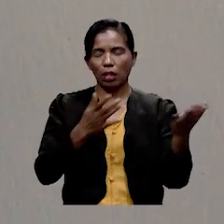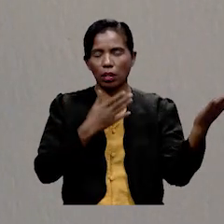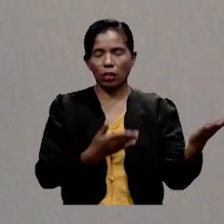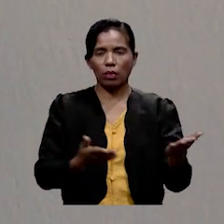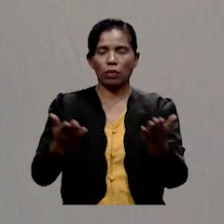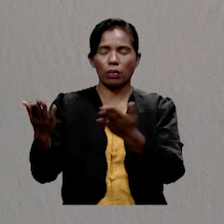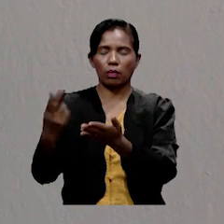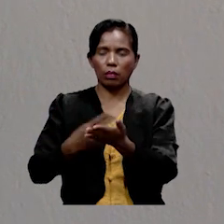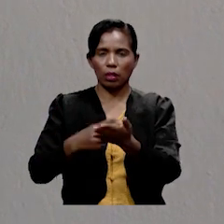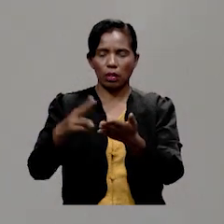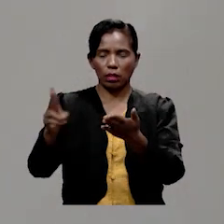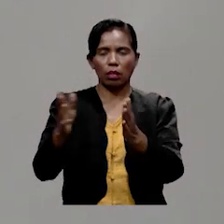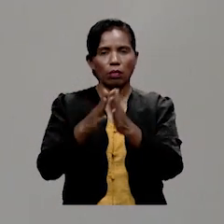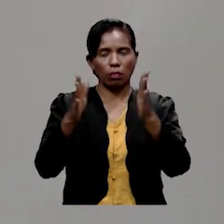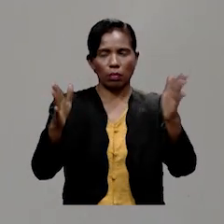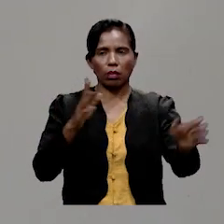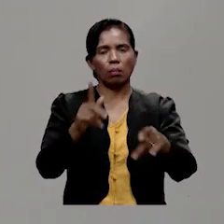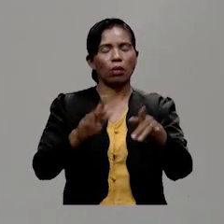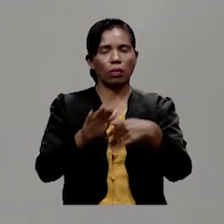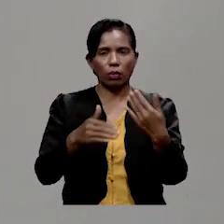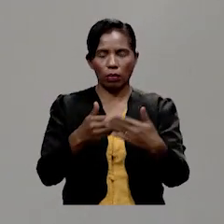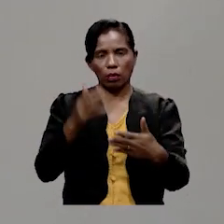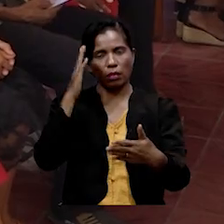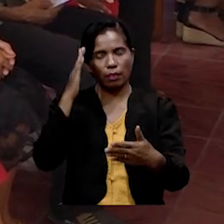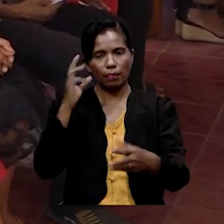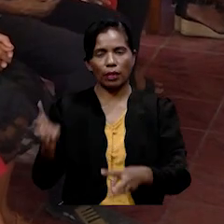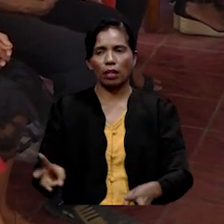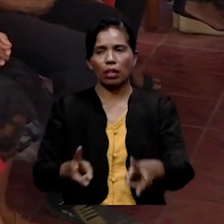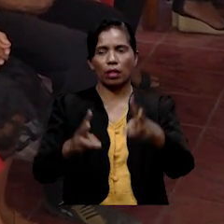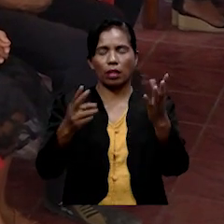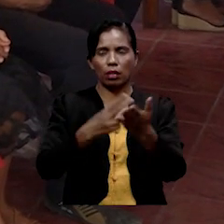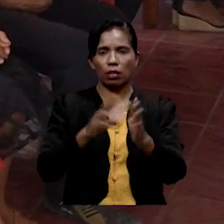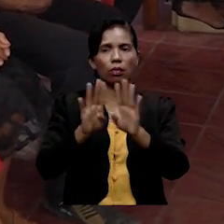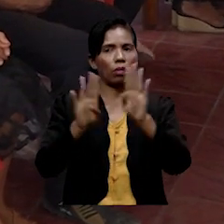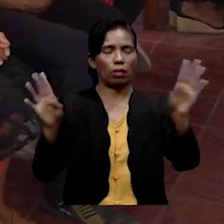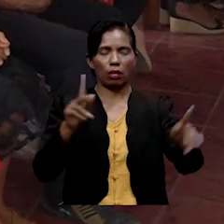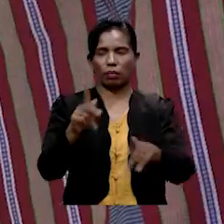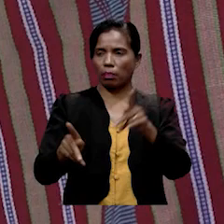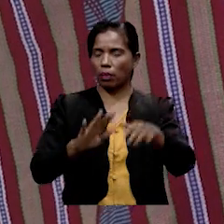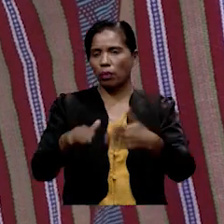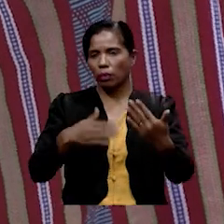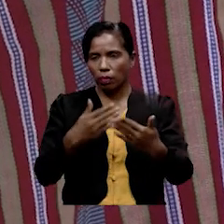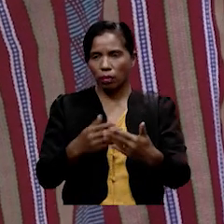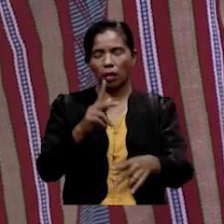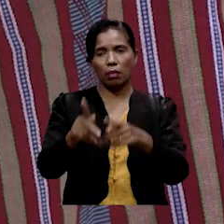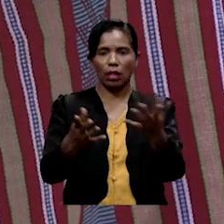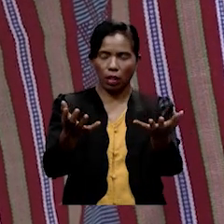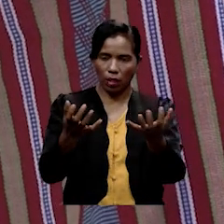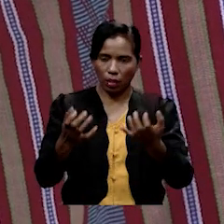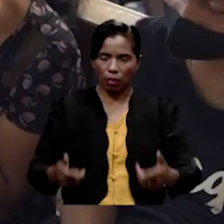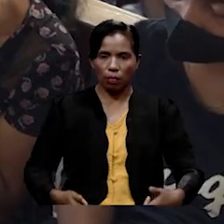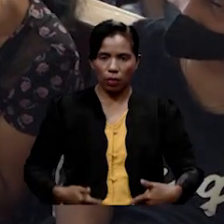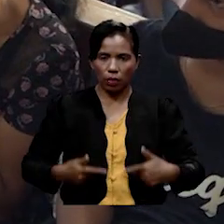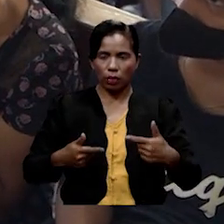basay santo bot no konyesidung. Tambane dalan santidade nina kloke ba ema hutu mahira ema ni hakarak moris tuir